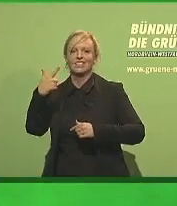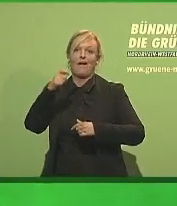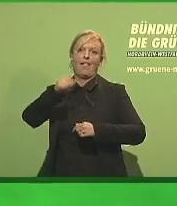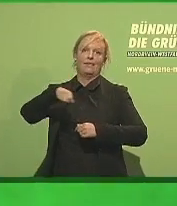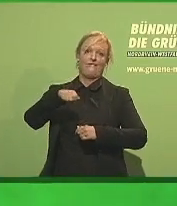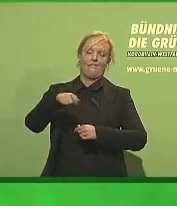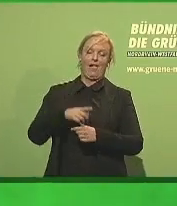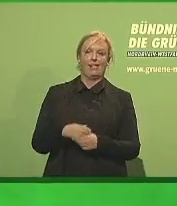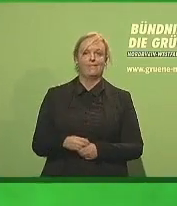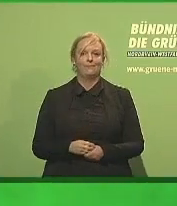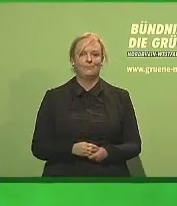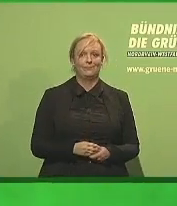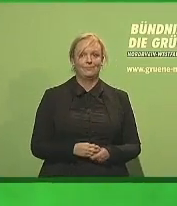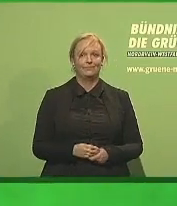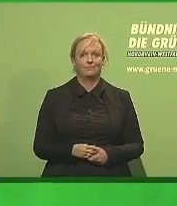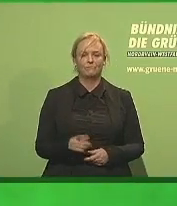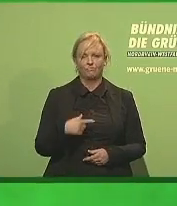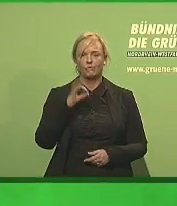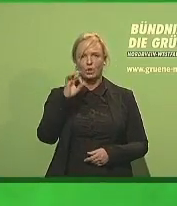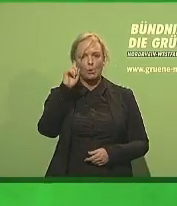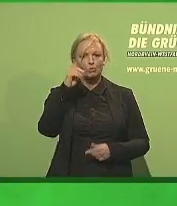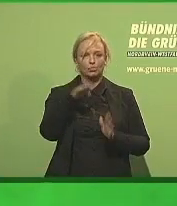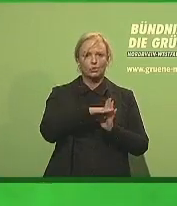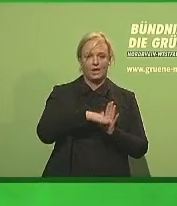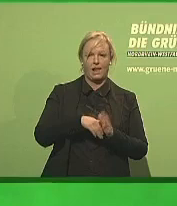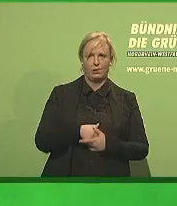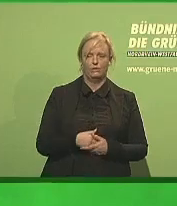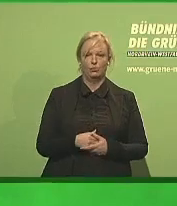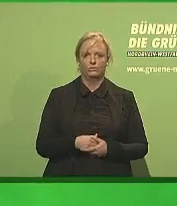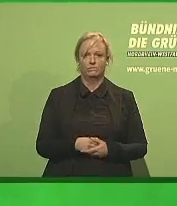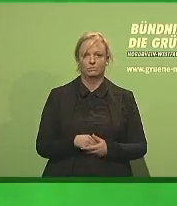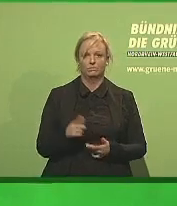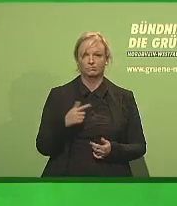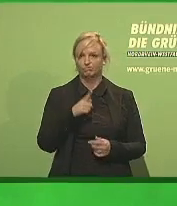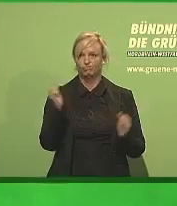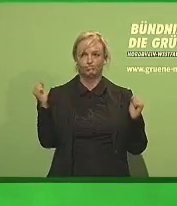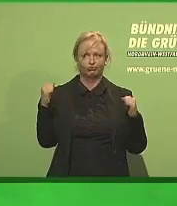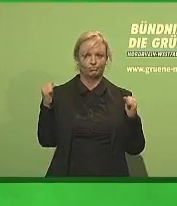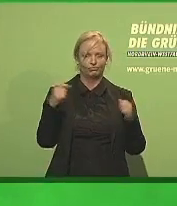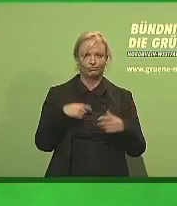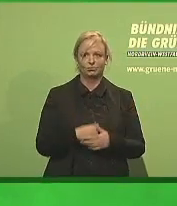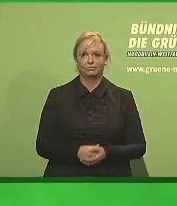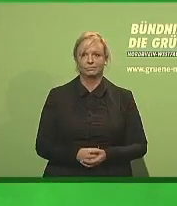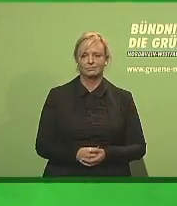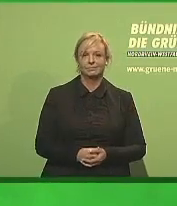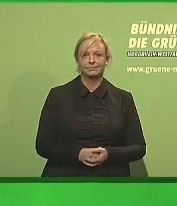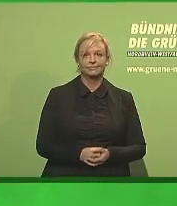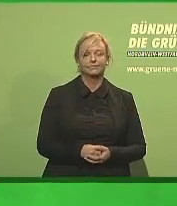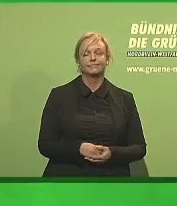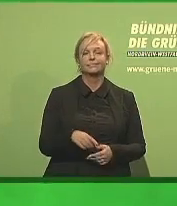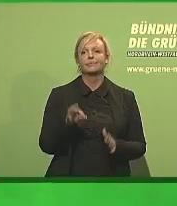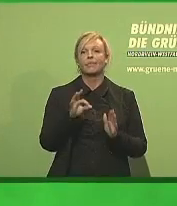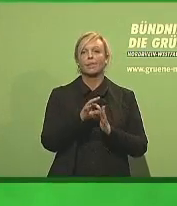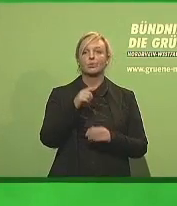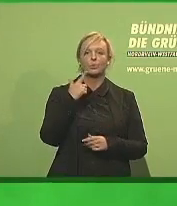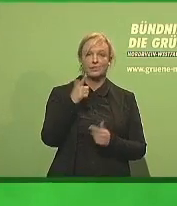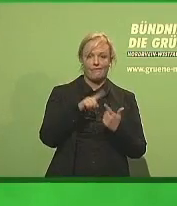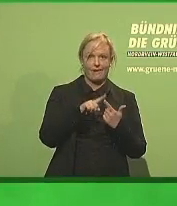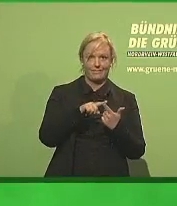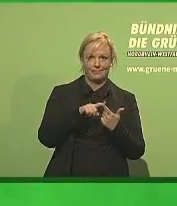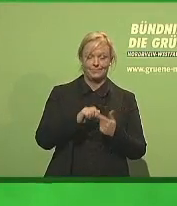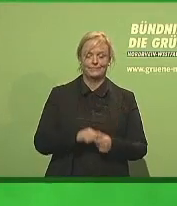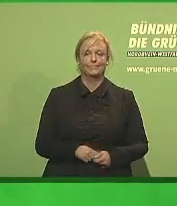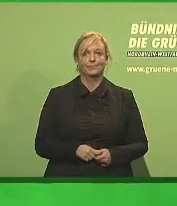halten das für eine gute Regelung. Bitten da um eure Zustimmung. Punkt 2, und deswegen haben wir nochmal